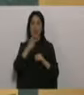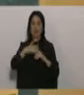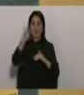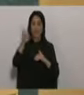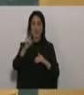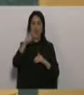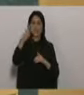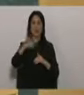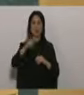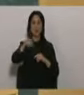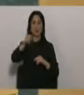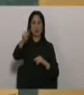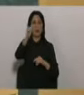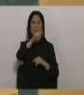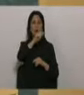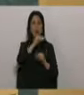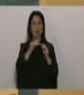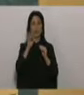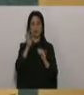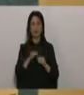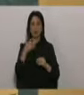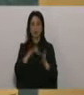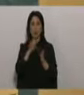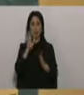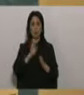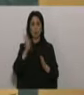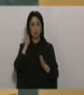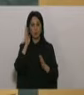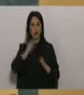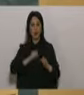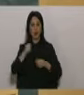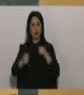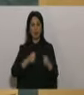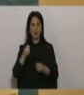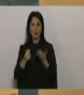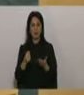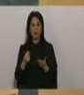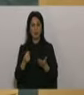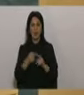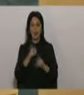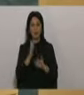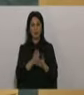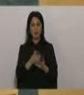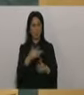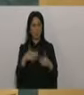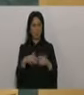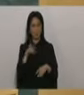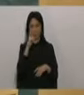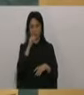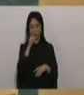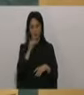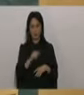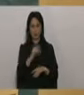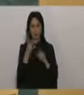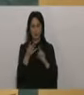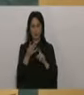120,000 ადამიანზე, რომ 10%-მდე არის ეს სექტორი ქვეყნის ეკონომიკის. ამიტომ ეს არის უსუსური ტყუილი.